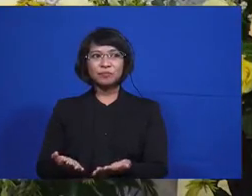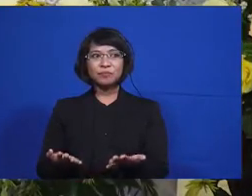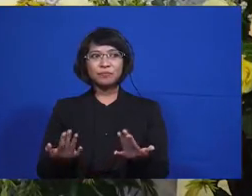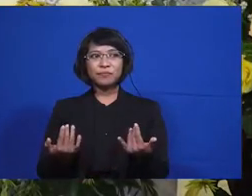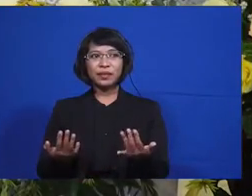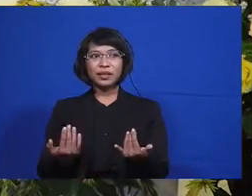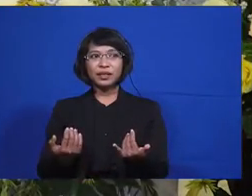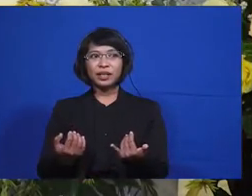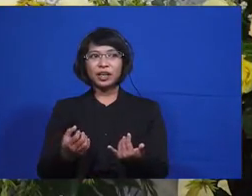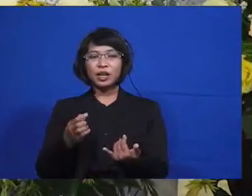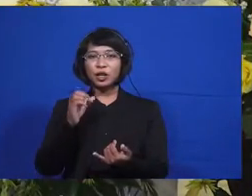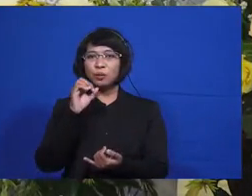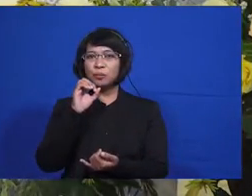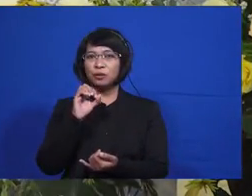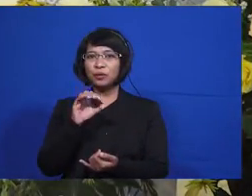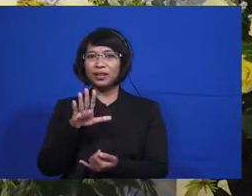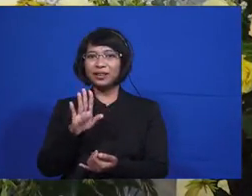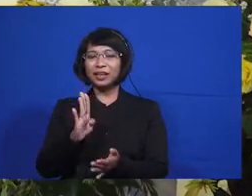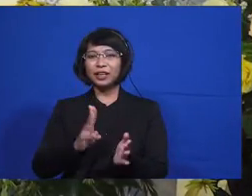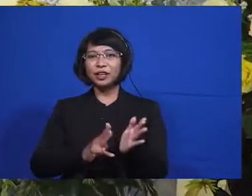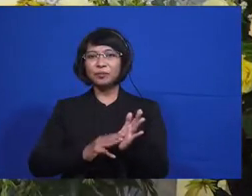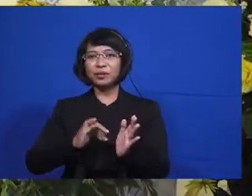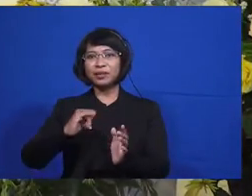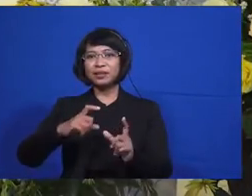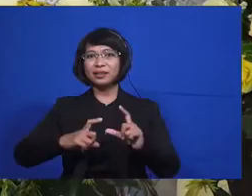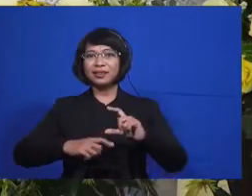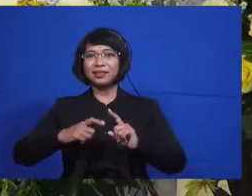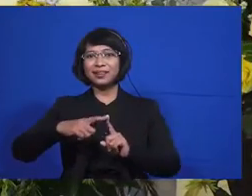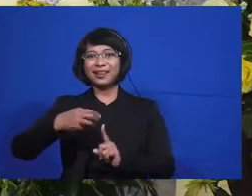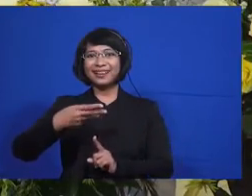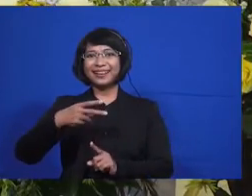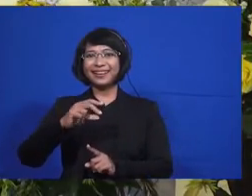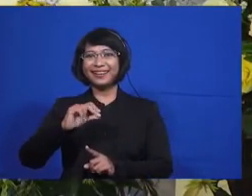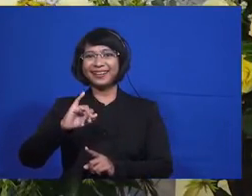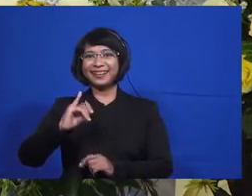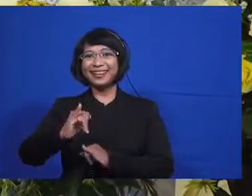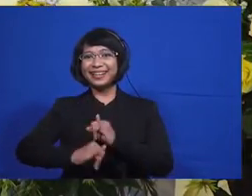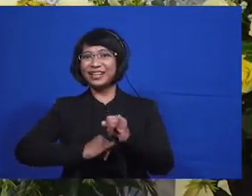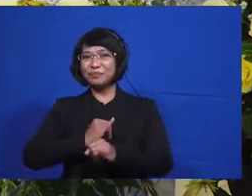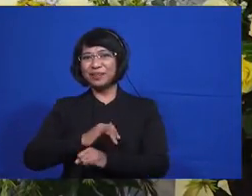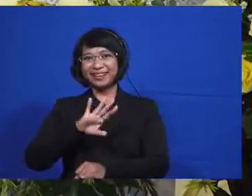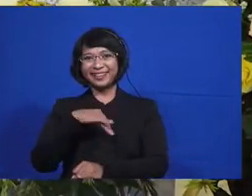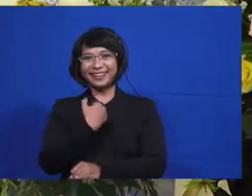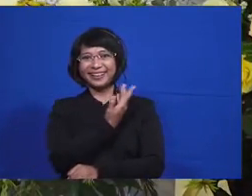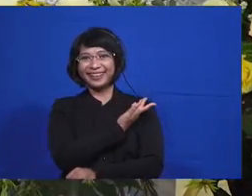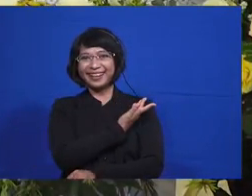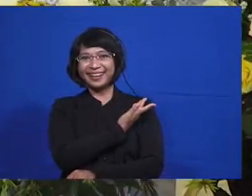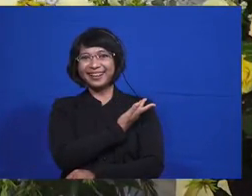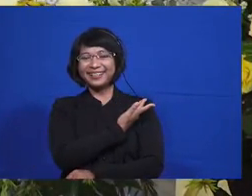Marilah mewartakan misteri iman kita.